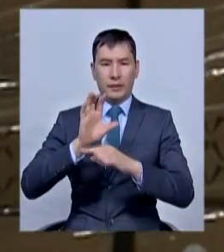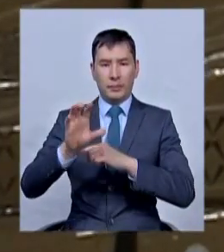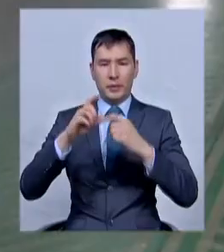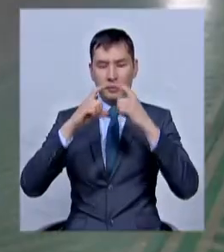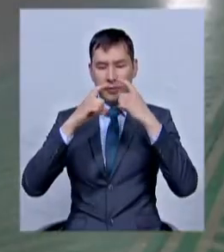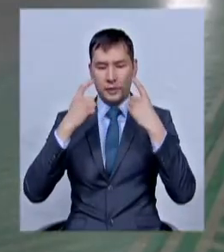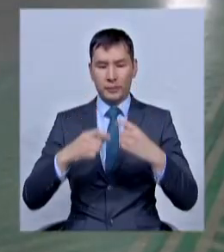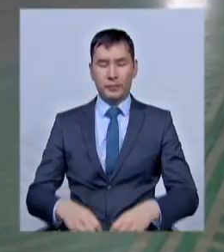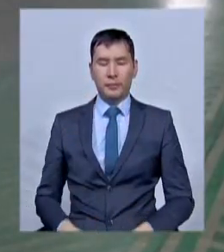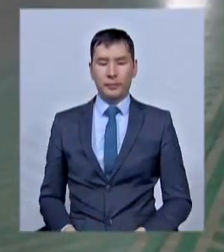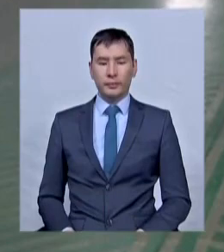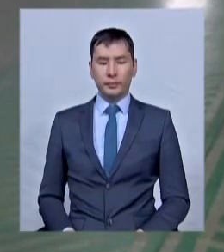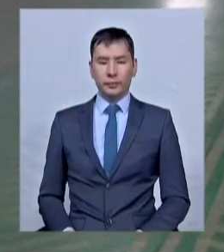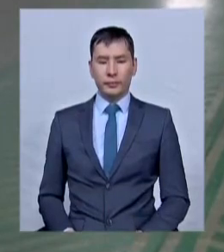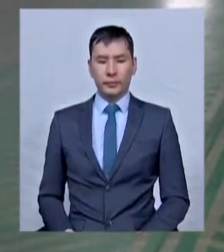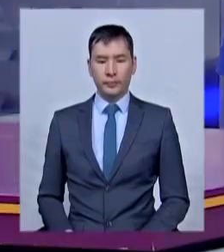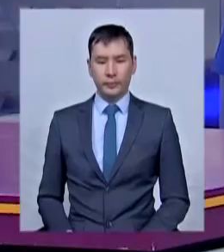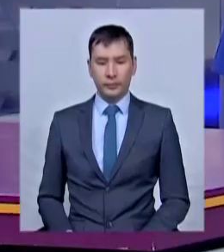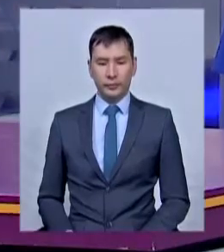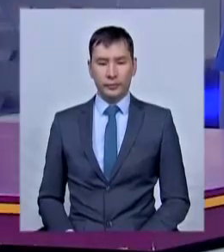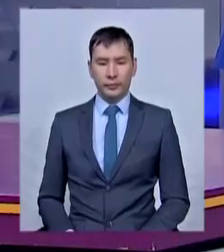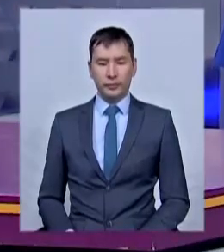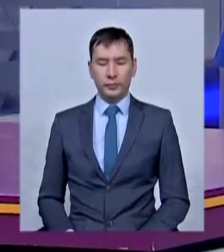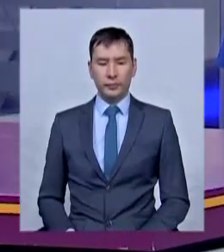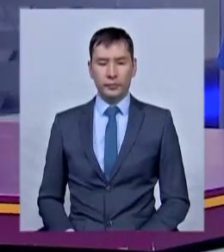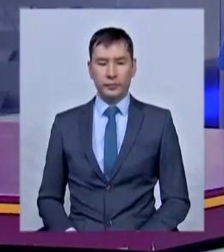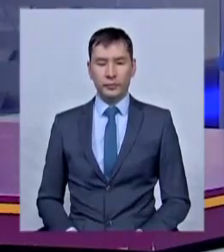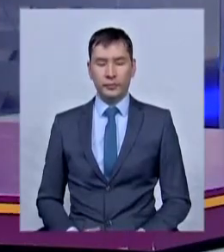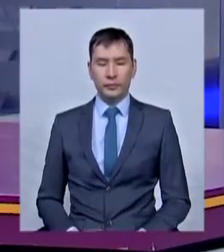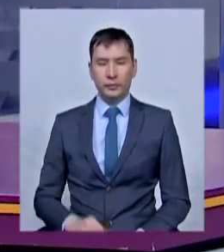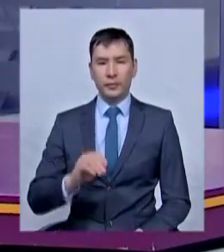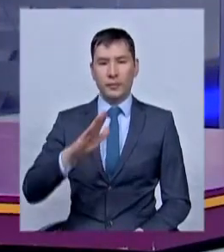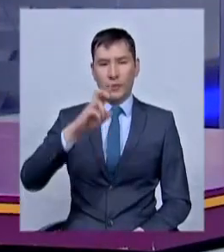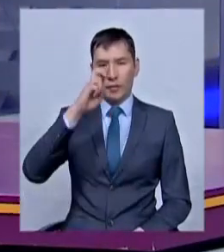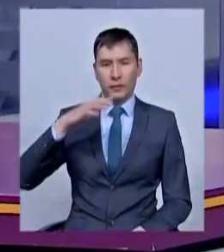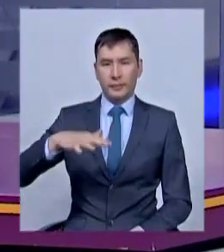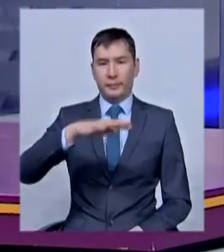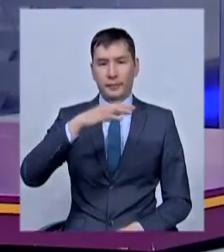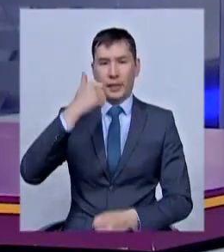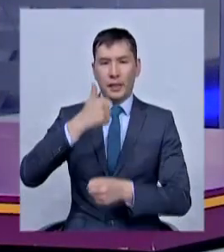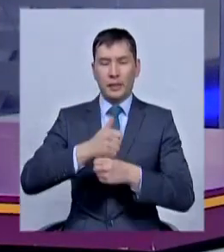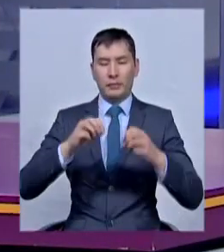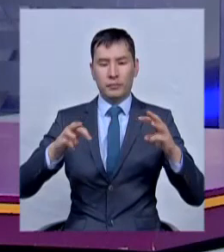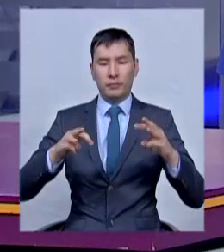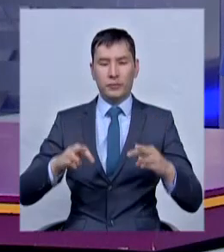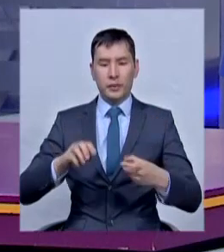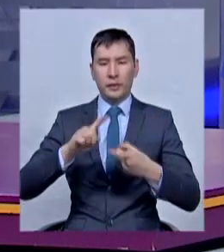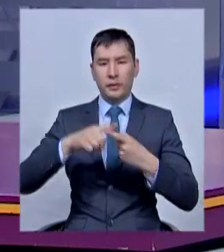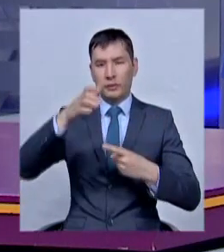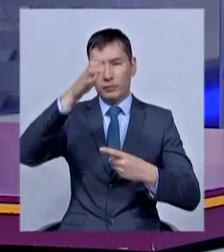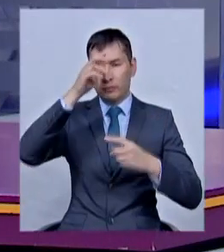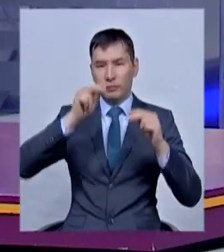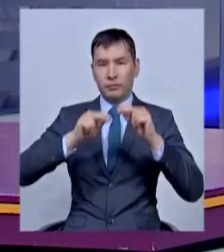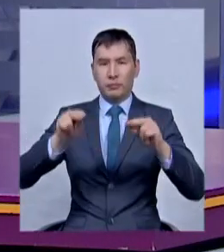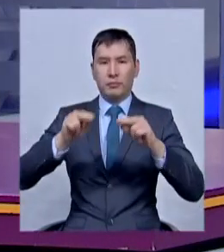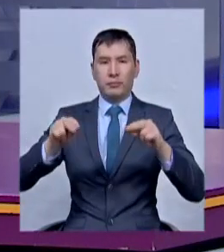Меңдеке, Арсен Сандыбаев, Алматы телеарнасы. Ал ел президенті Қасым-Жомарт Тоқаев дәстүрлі білім беру жүйесін